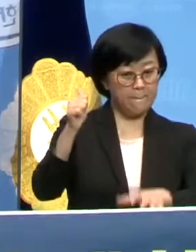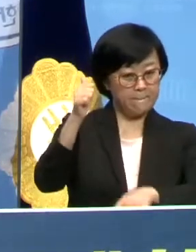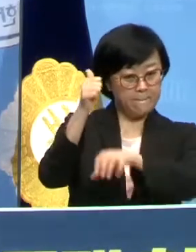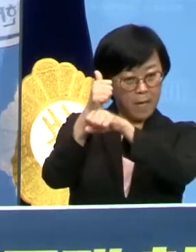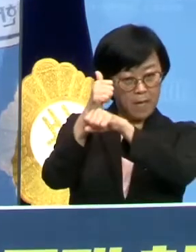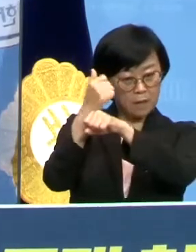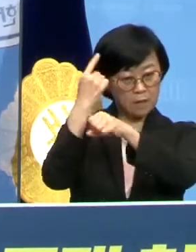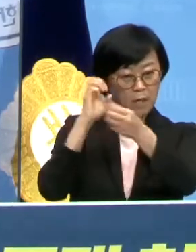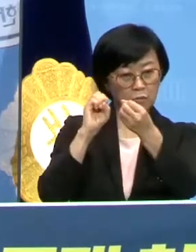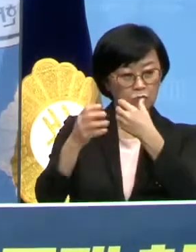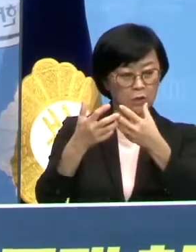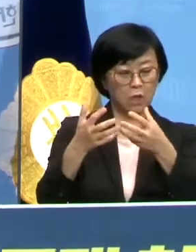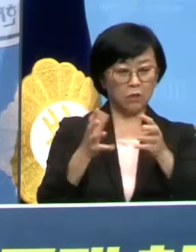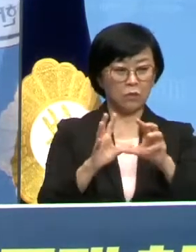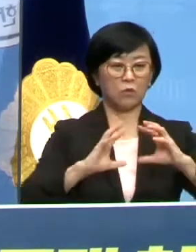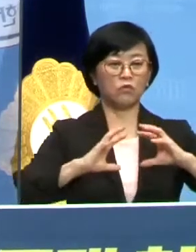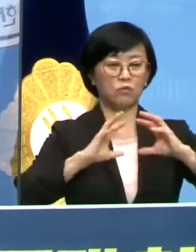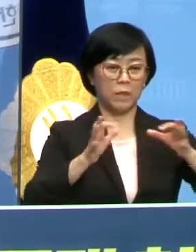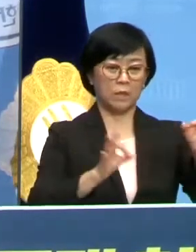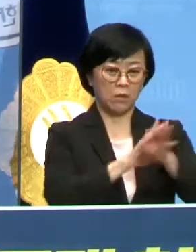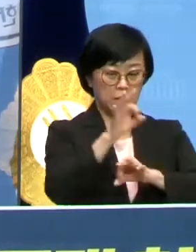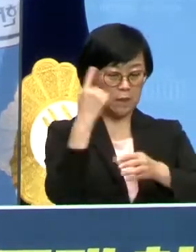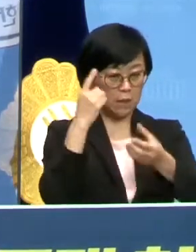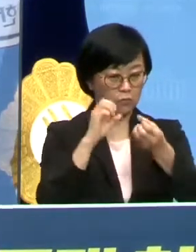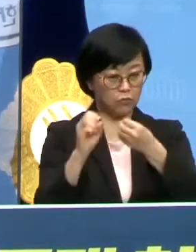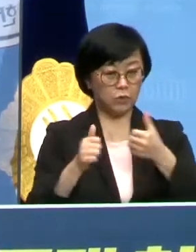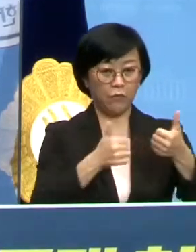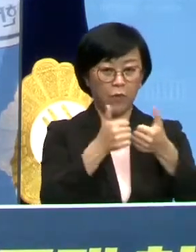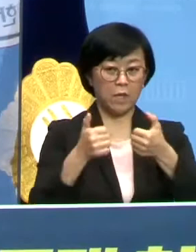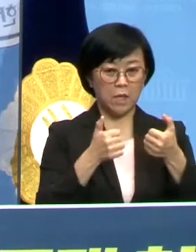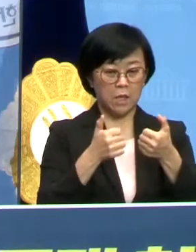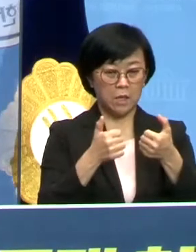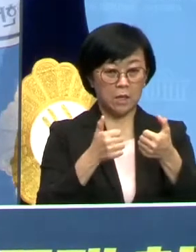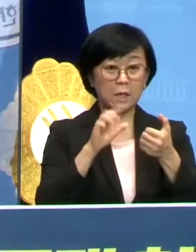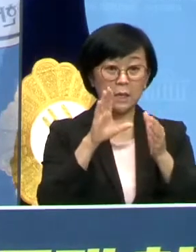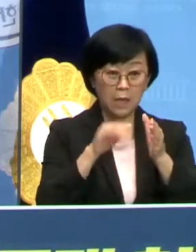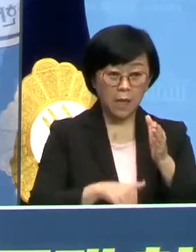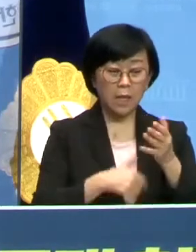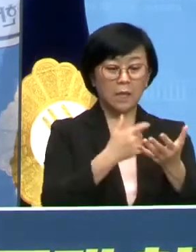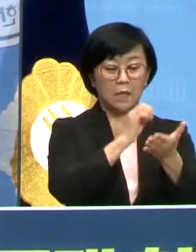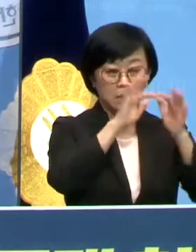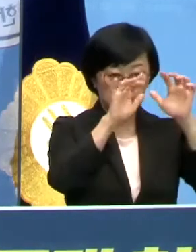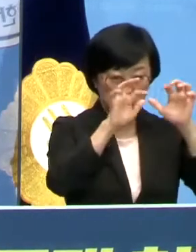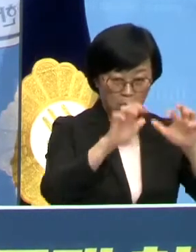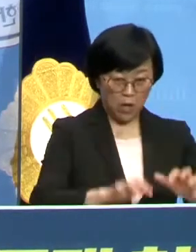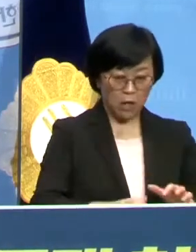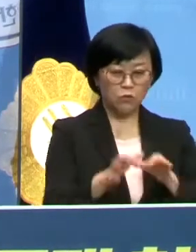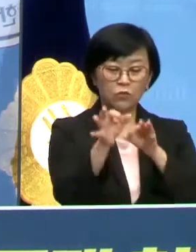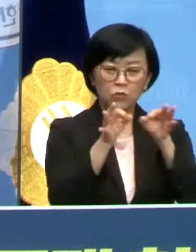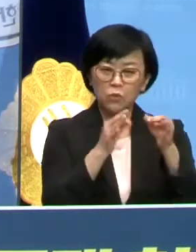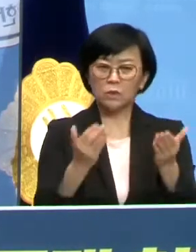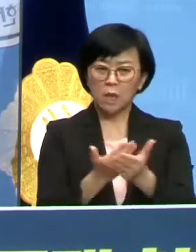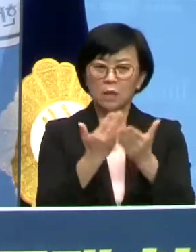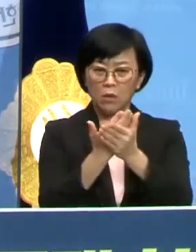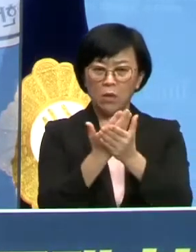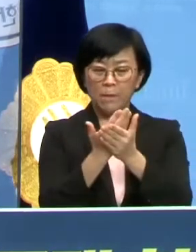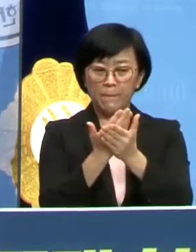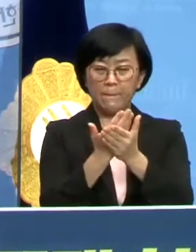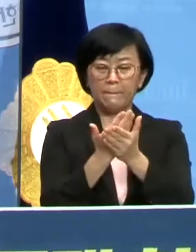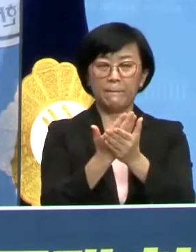자문기구인 국민경제자문회의 의 에서 작성은 유통산업 발전 기획